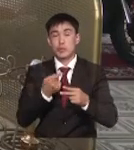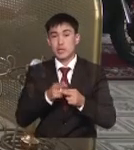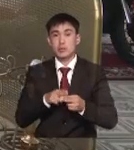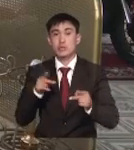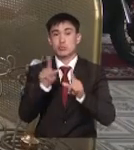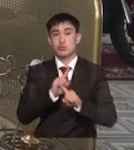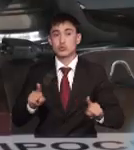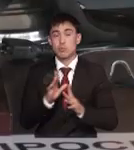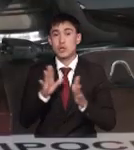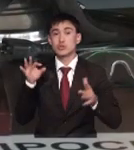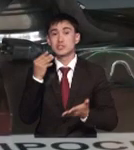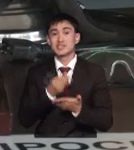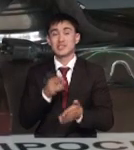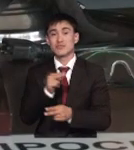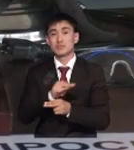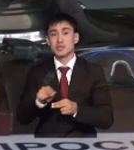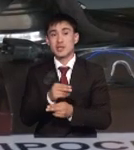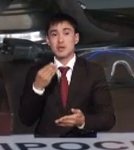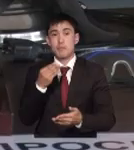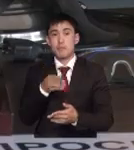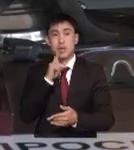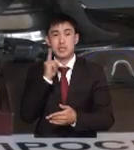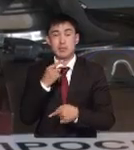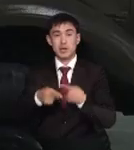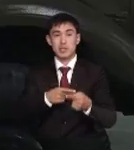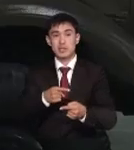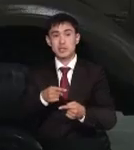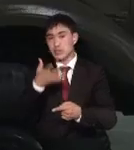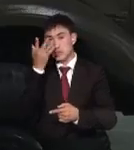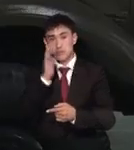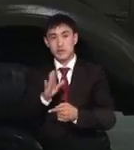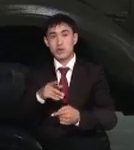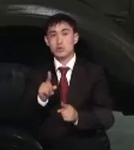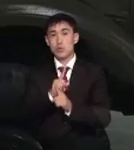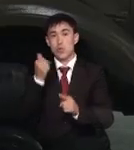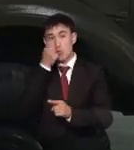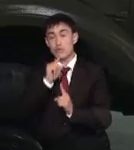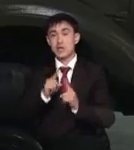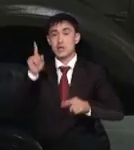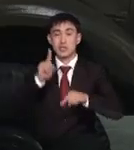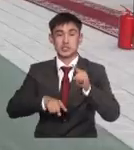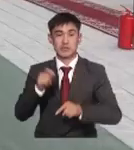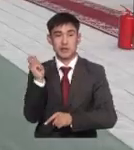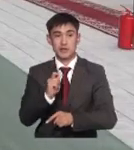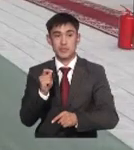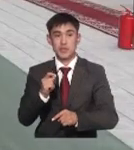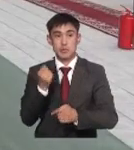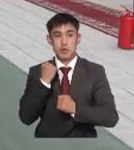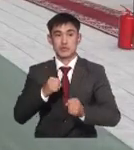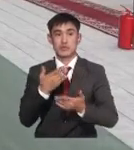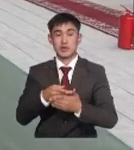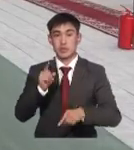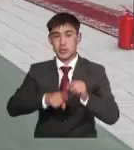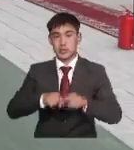данный музей имеет большую ценность в воспитании молодого поколения им следует не забывать годы Великой Отечественной войны и подвиги своих предков